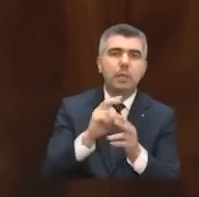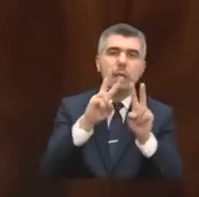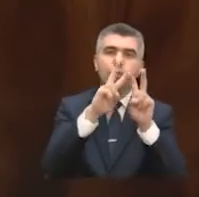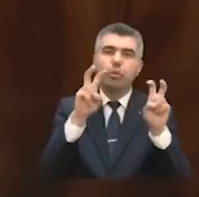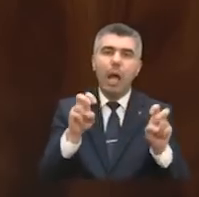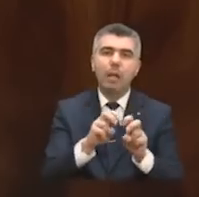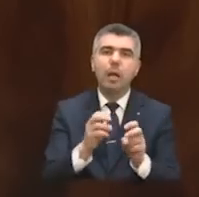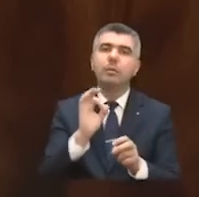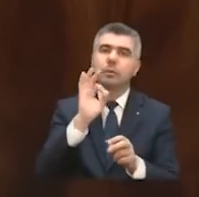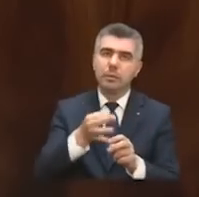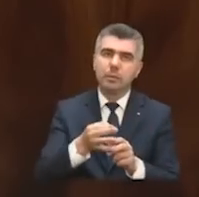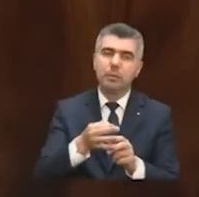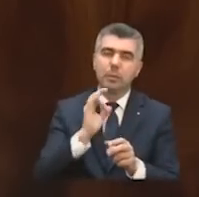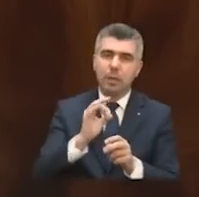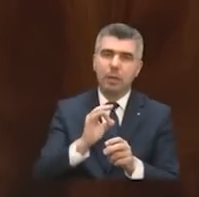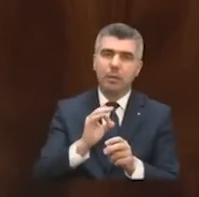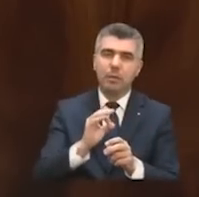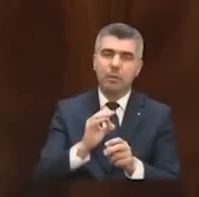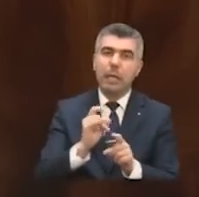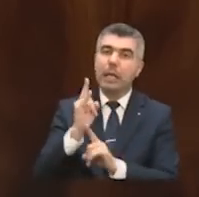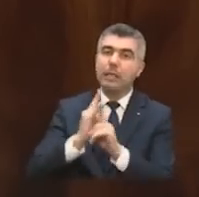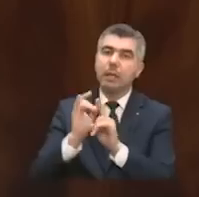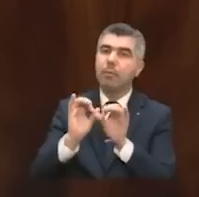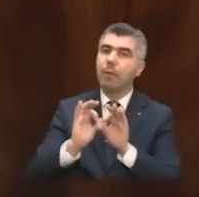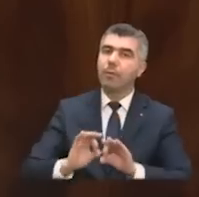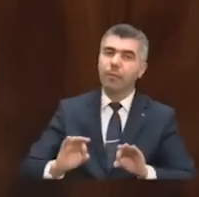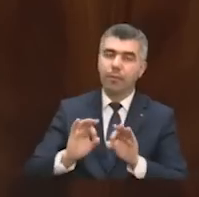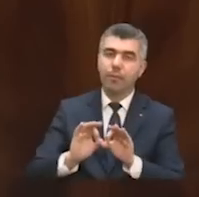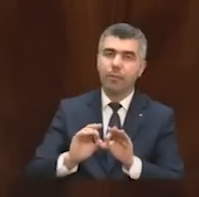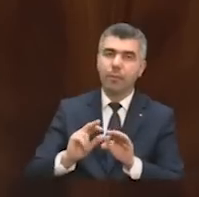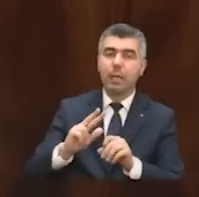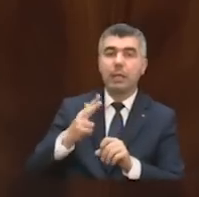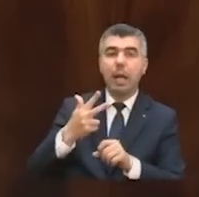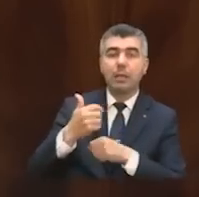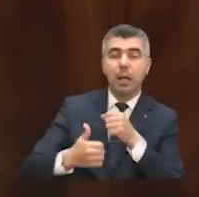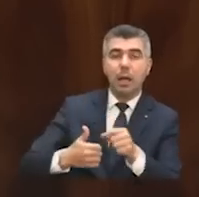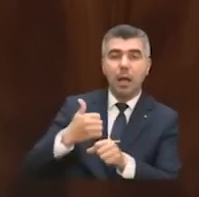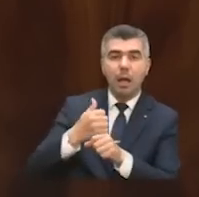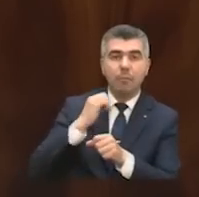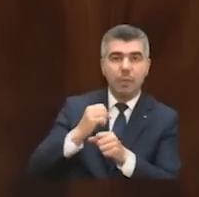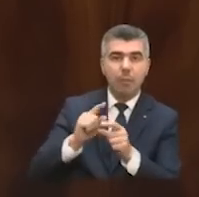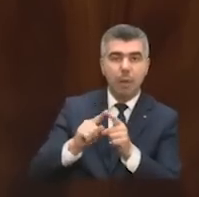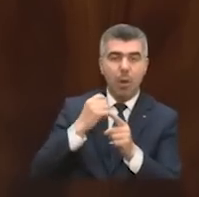السيرتيفيكا ديالو. دونك غادي يخرج بان ديبلوم، يمكن السيد يدوز ثلاث سنين ويتلقى مع الحيط ويرجع له،